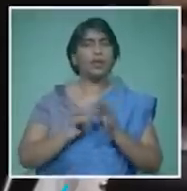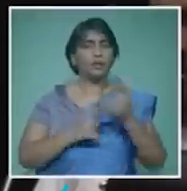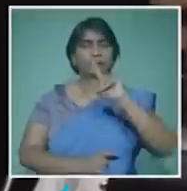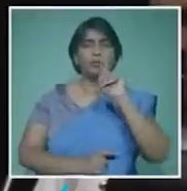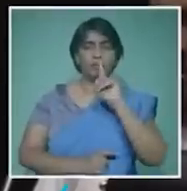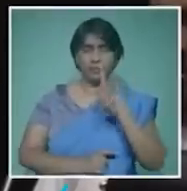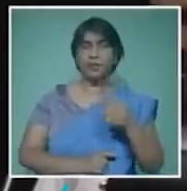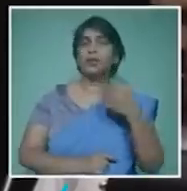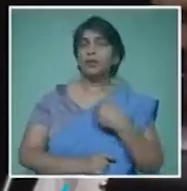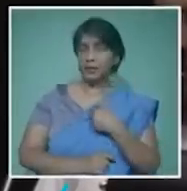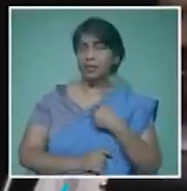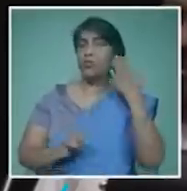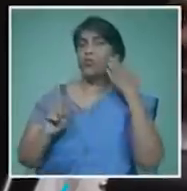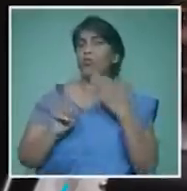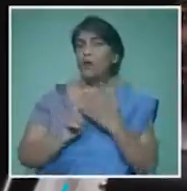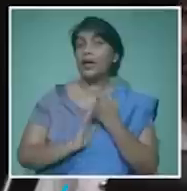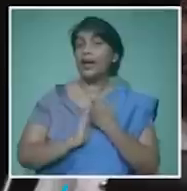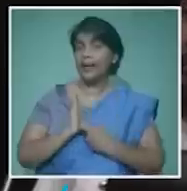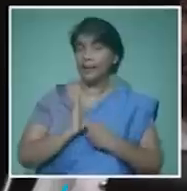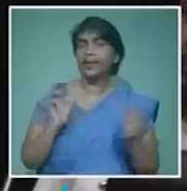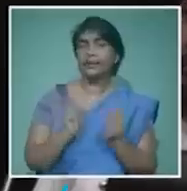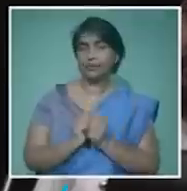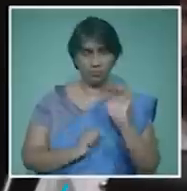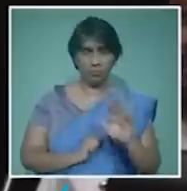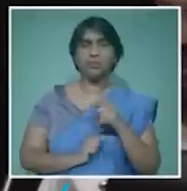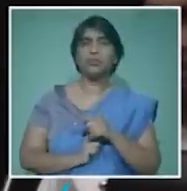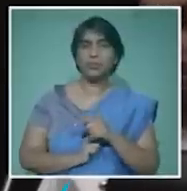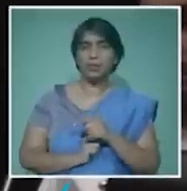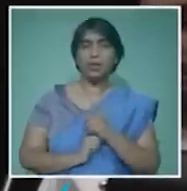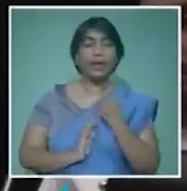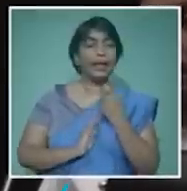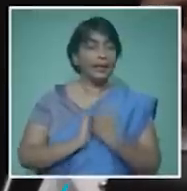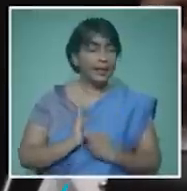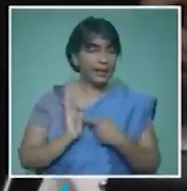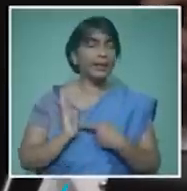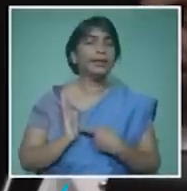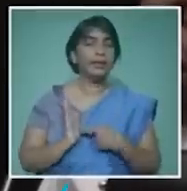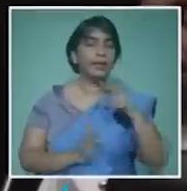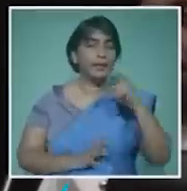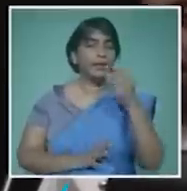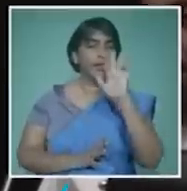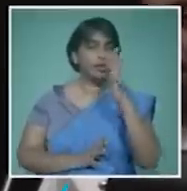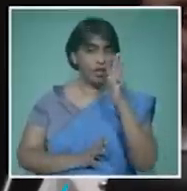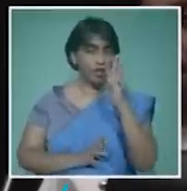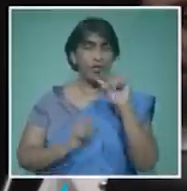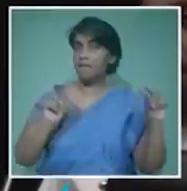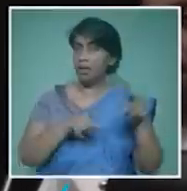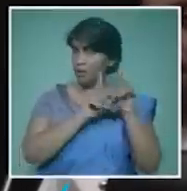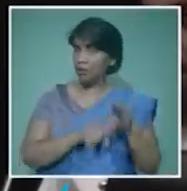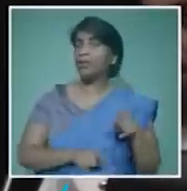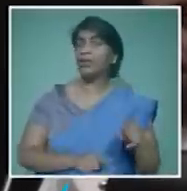දැනුම් දෙනවා අපි මේ පිළිබඳව නීතිය ක්‍රියාත්මක කළ යුතුව තිබෙනවා දණ්ඩ නීති සංග්‍රහයේ 290 වගන්ති